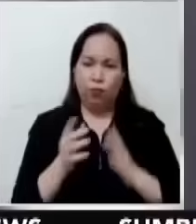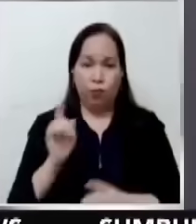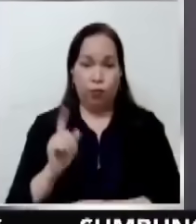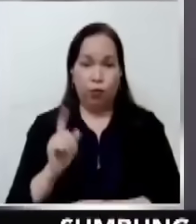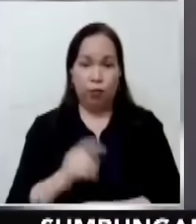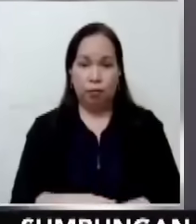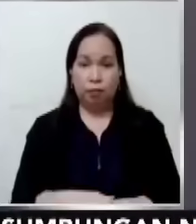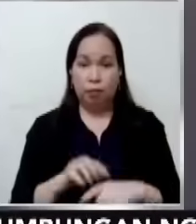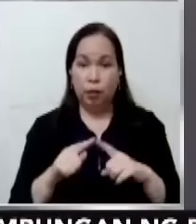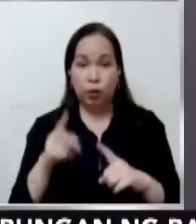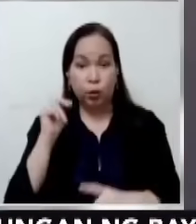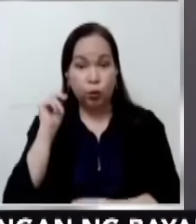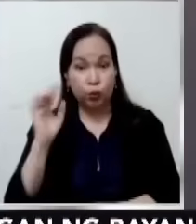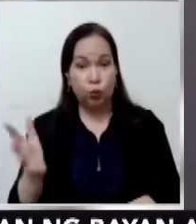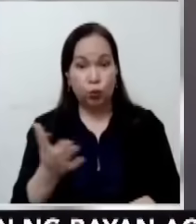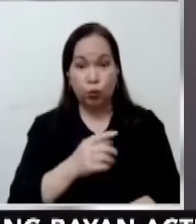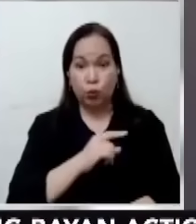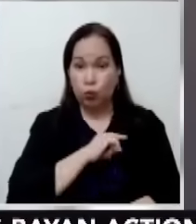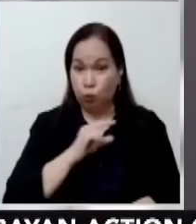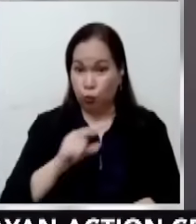Sangres.